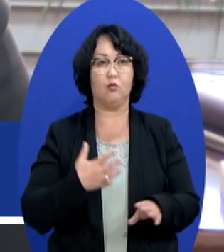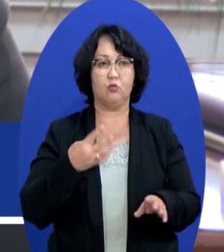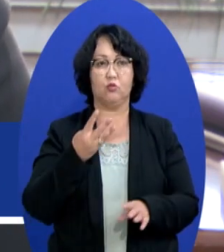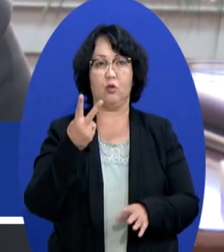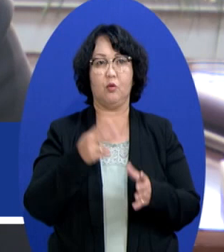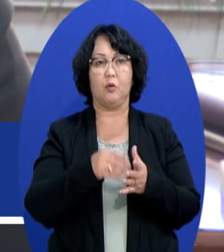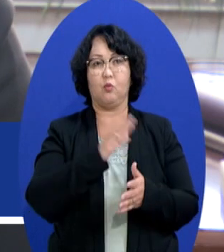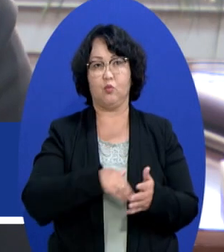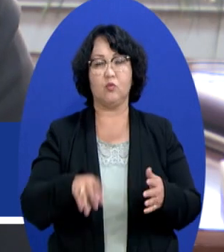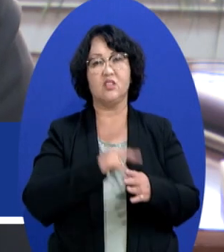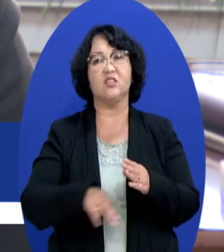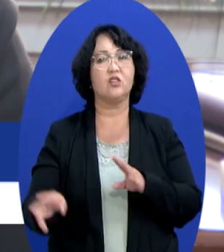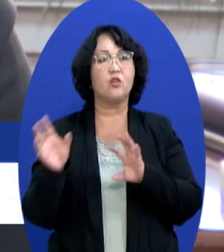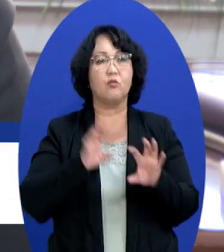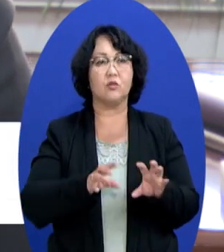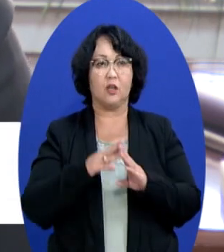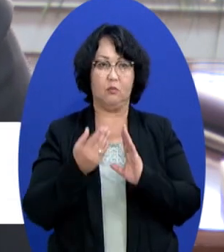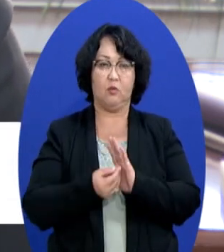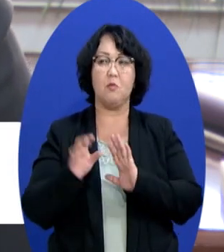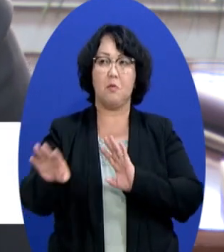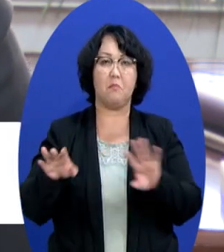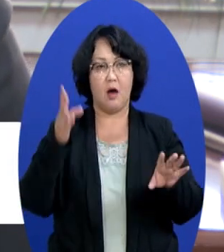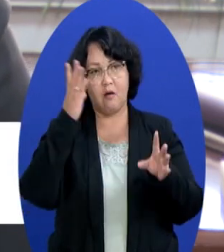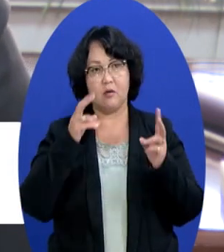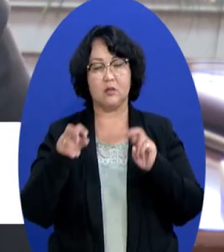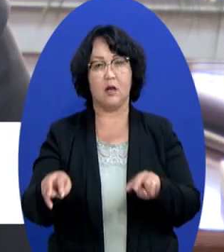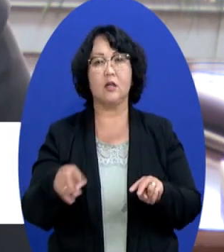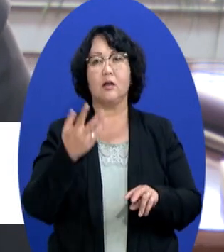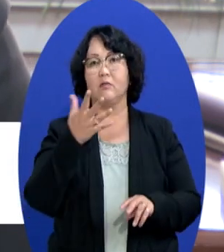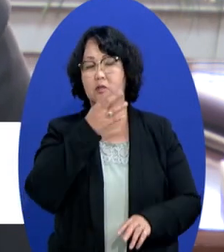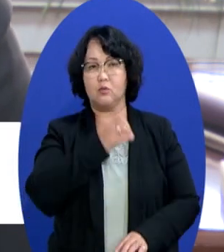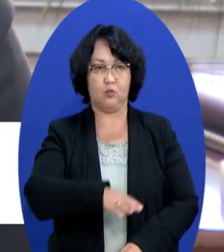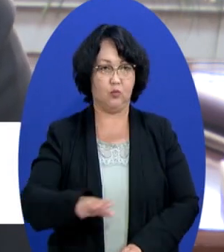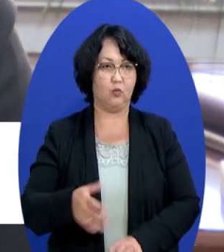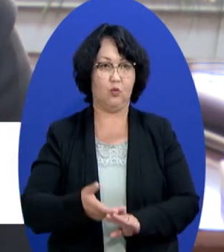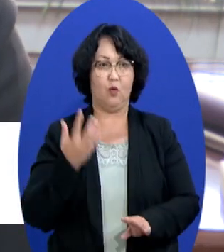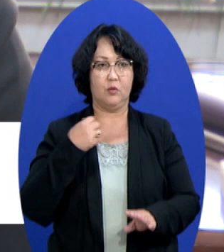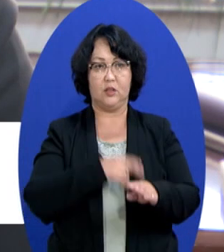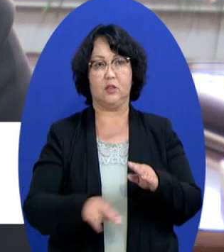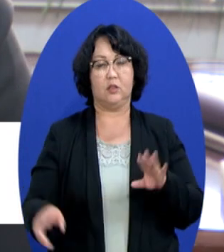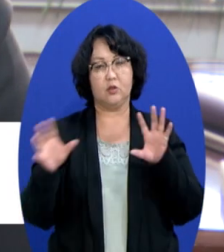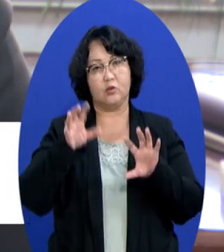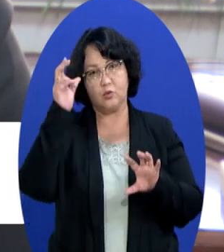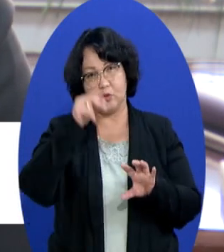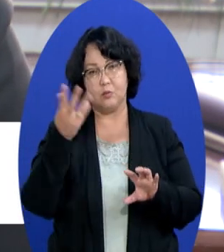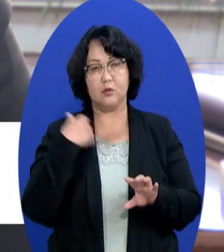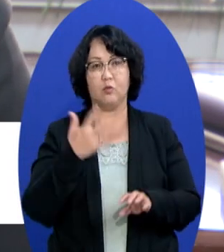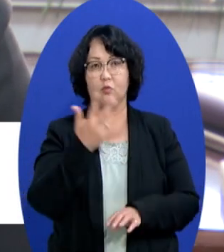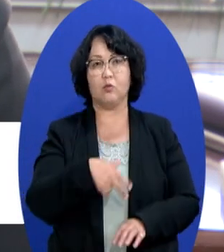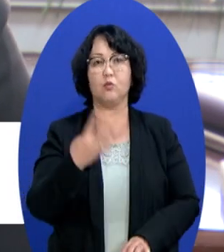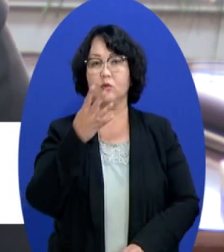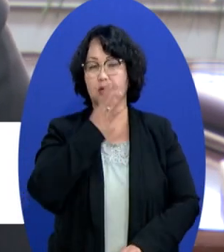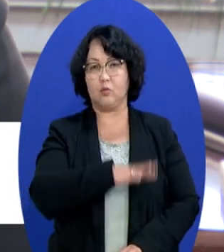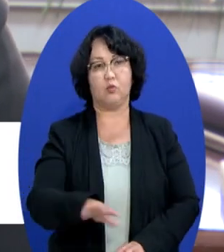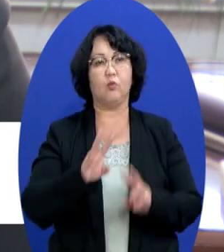хүүхэд явсан. Энэ хүүхдүүд маань гэр бүлийн орчинд байгаа нөхцөлд бол бид нар 5 настай хүүхдүүдээ өмнө одоо цэсрэлт хамруулсан 3-аас 4 настай хүүхдүүдээ өргөжлүүлээд